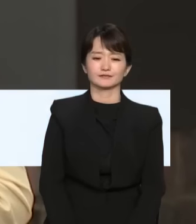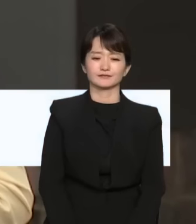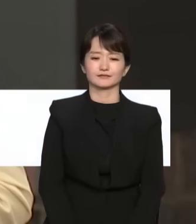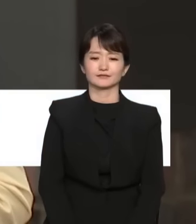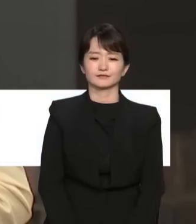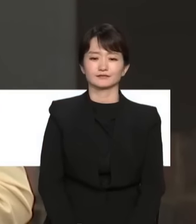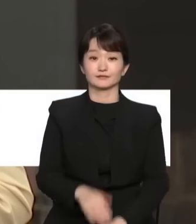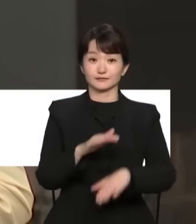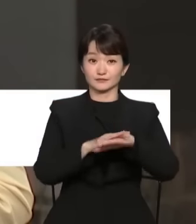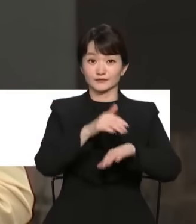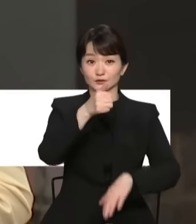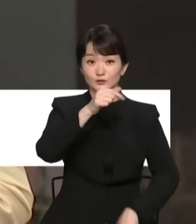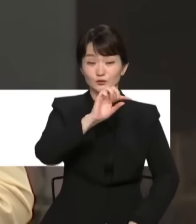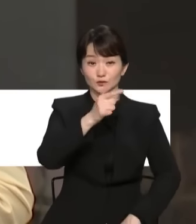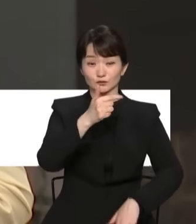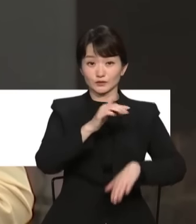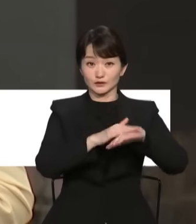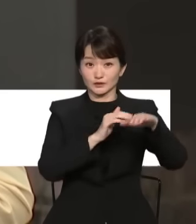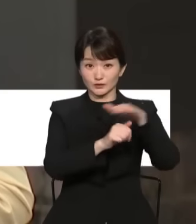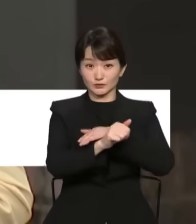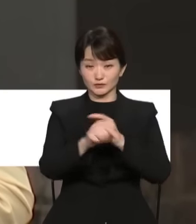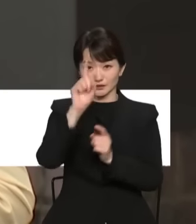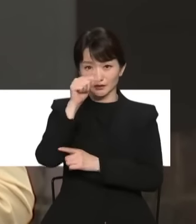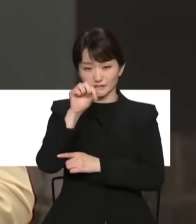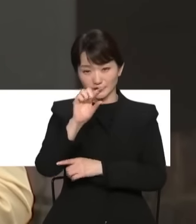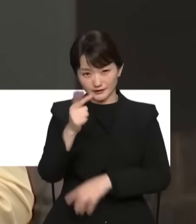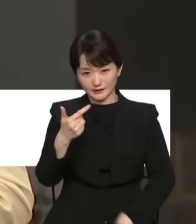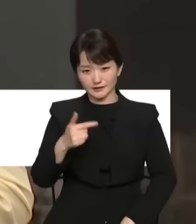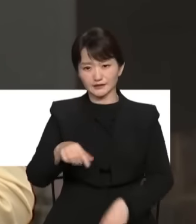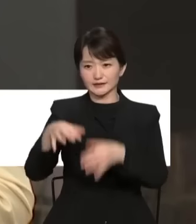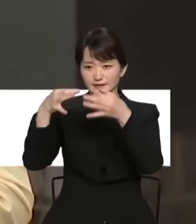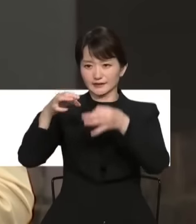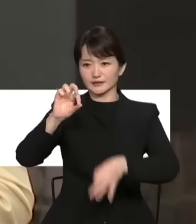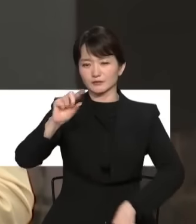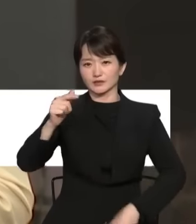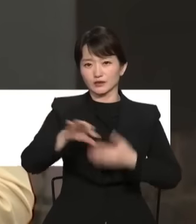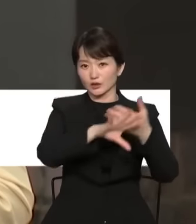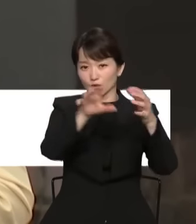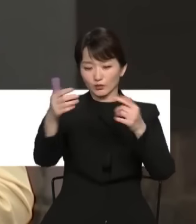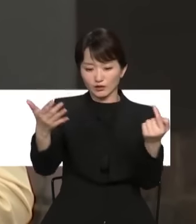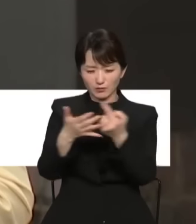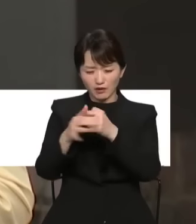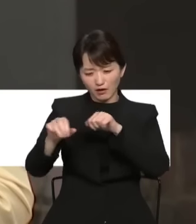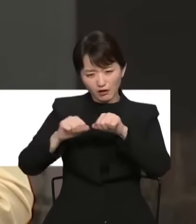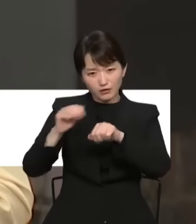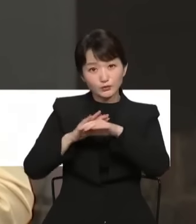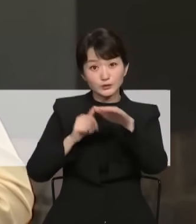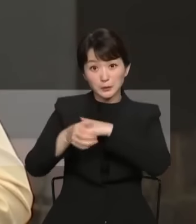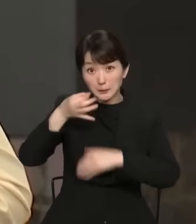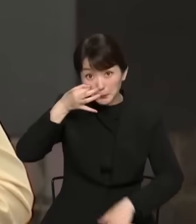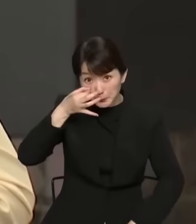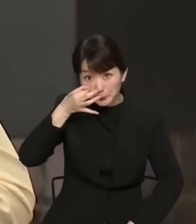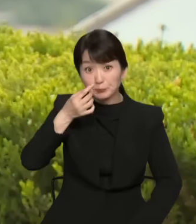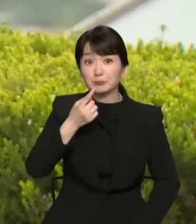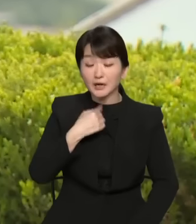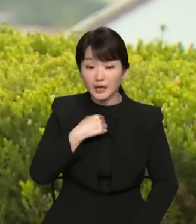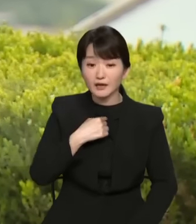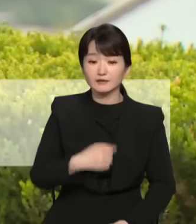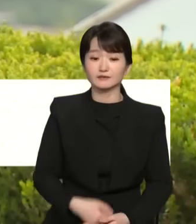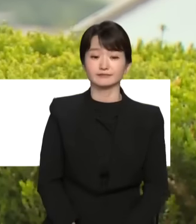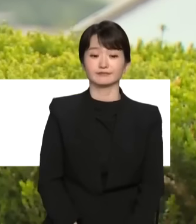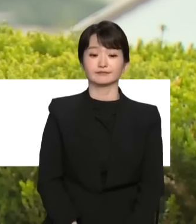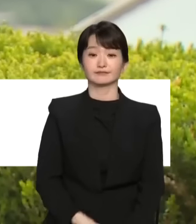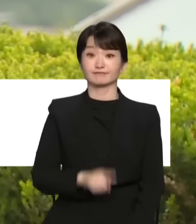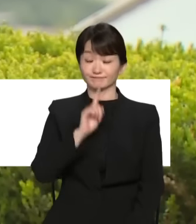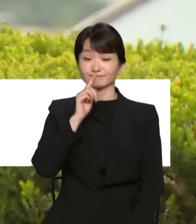혹시 손흥민이나 이강인 선수, 뭐 김민재 선수 같이 해외 리그에서 활약하는 선수들은 혹시 보신 적 있으신가요? Yeah, of